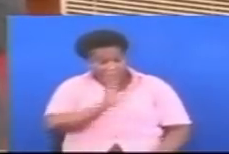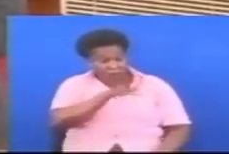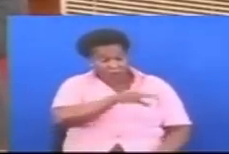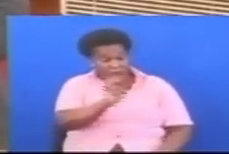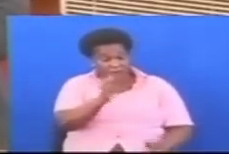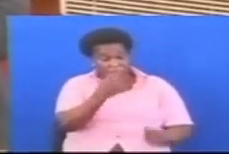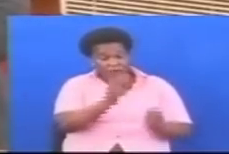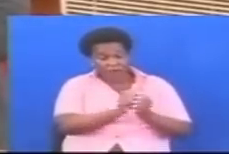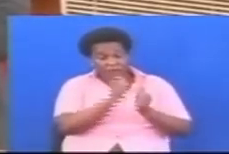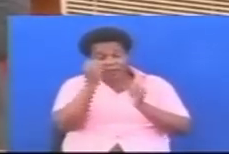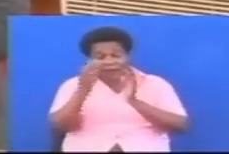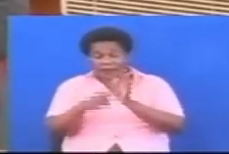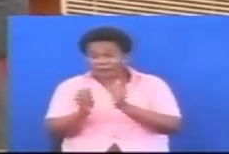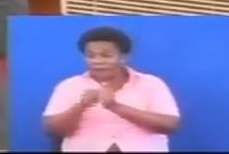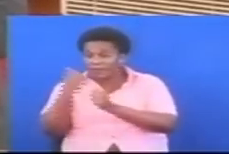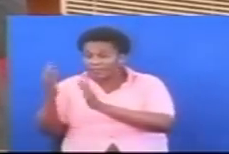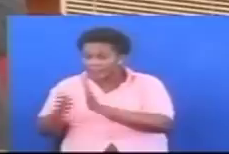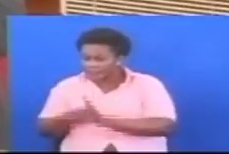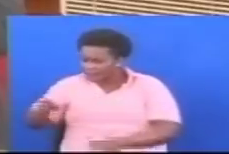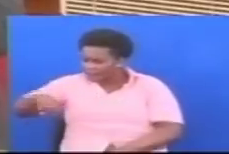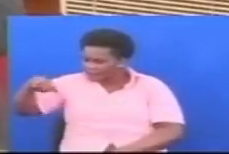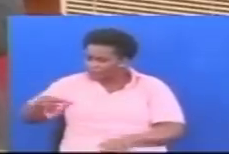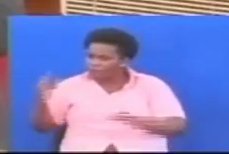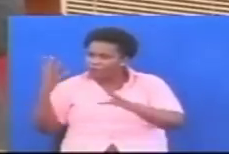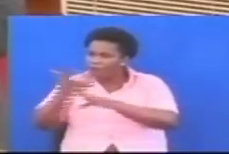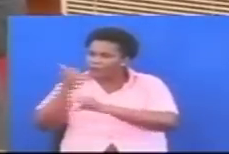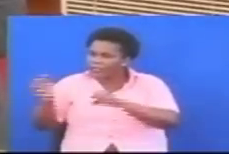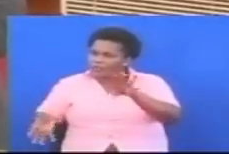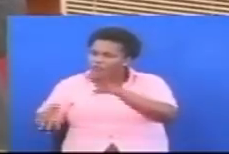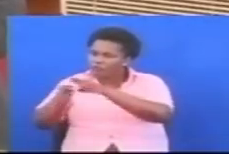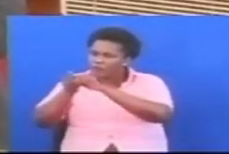2018-2019 inaonyesha kuwa mfuko umepata jumla ya shilingi bilioni